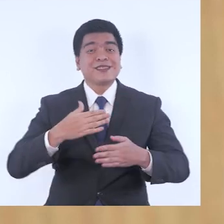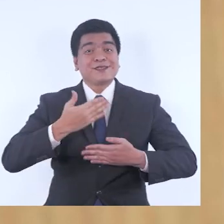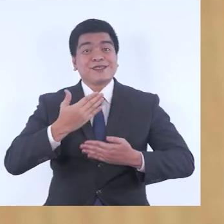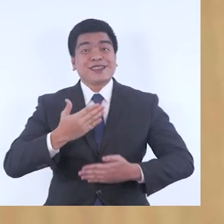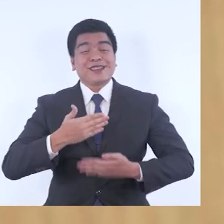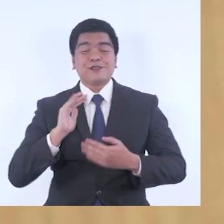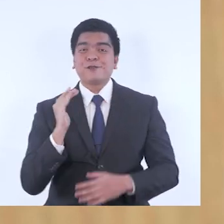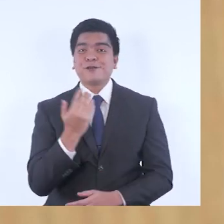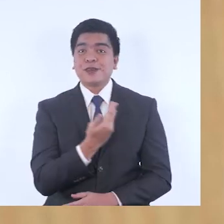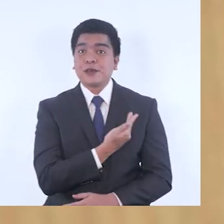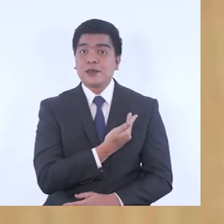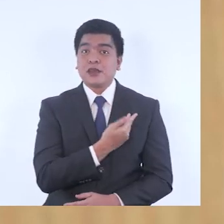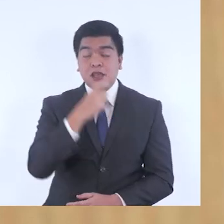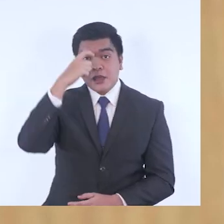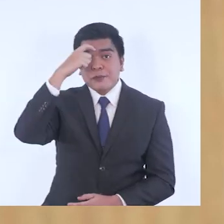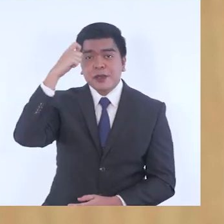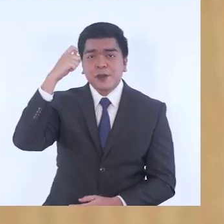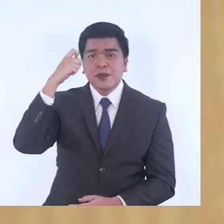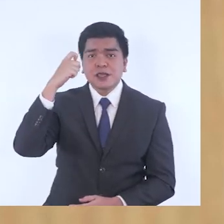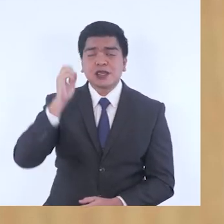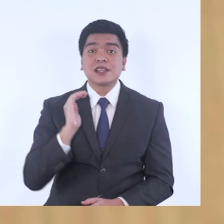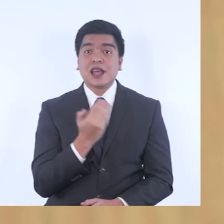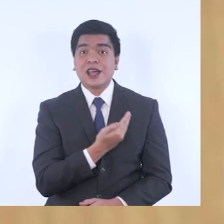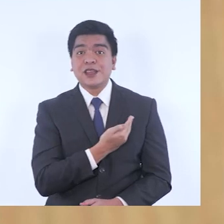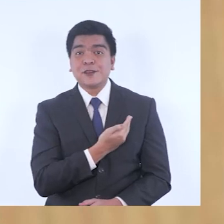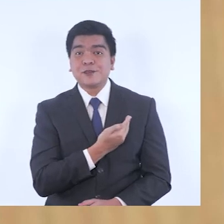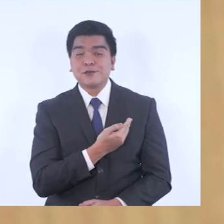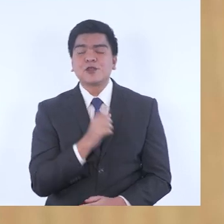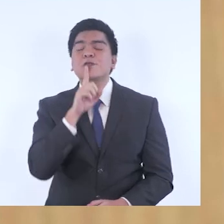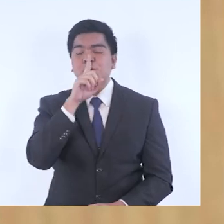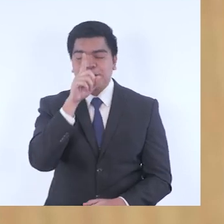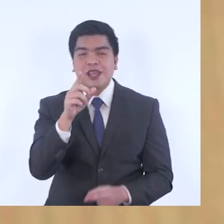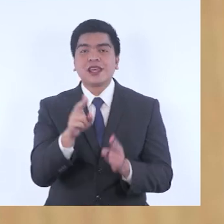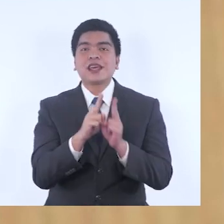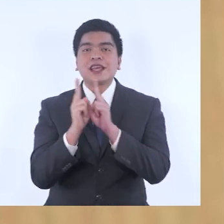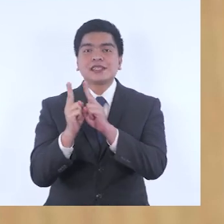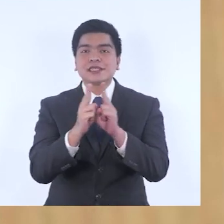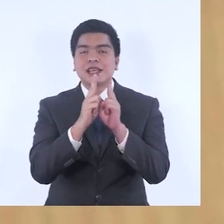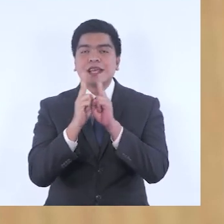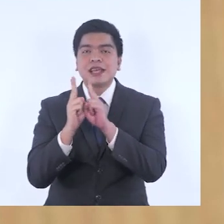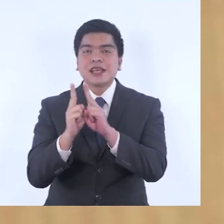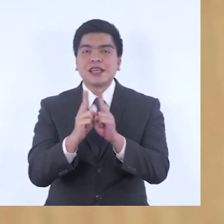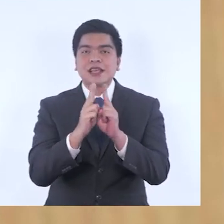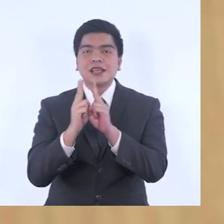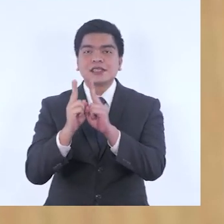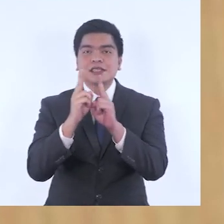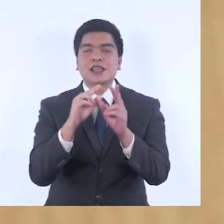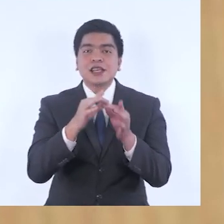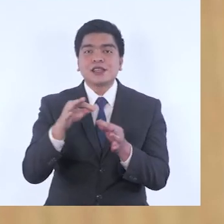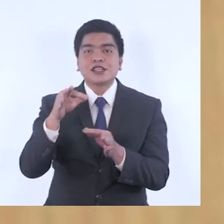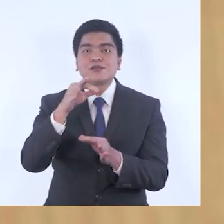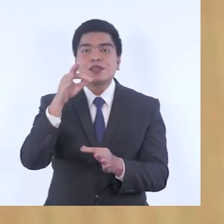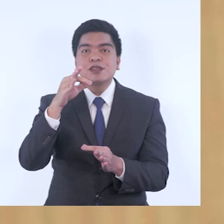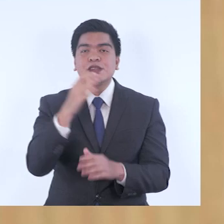sa atin dahil alam po natin na tayo po ay kaisa ng damdamin ng ating namamahala, ang